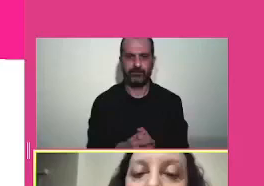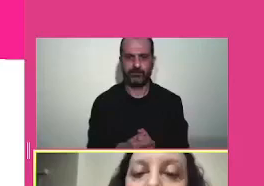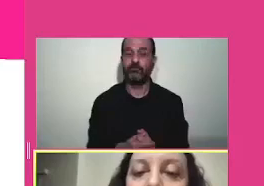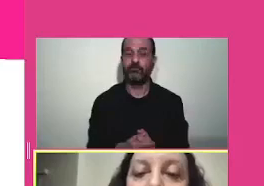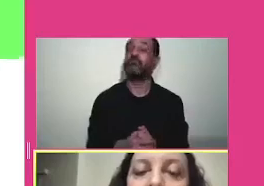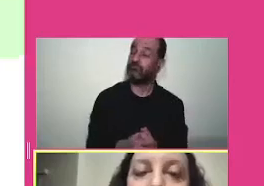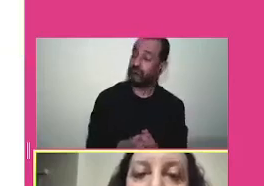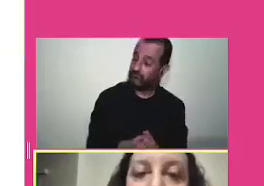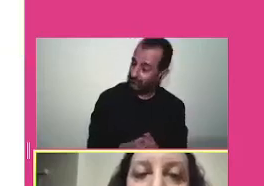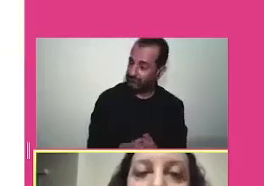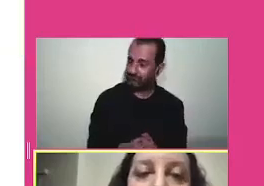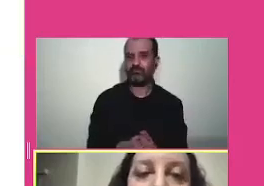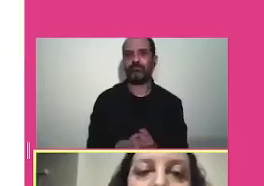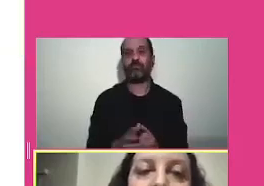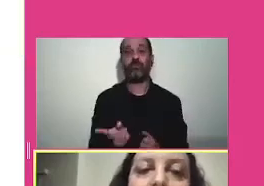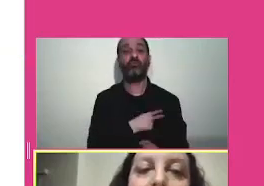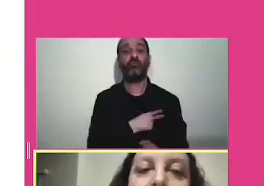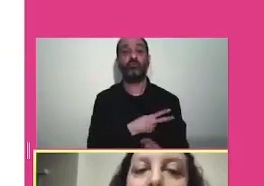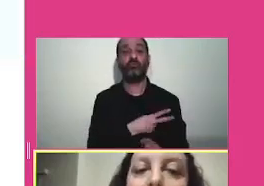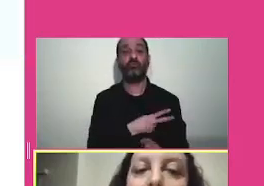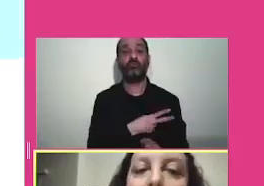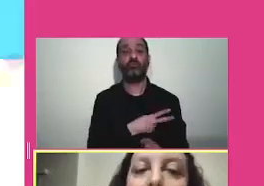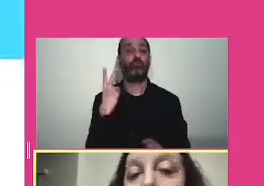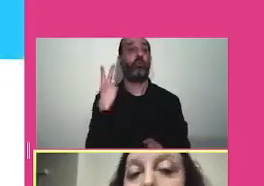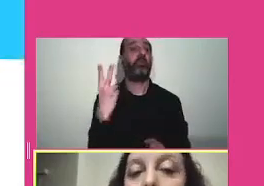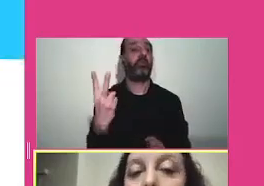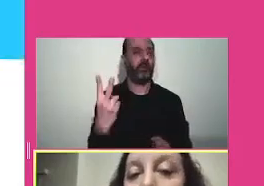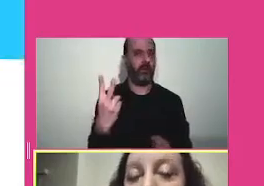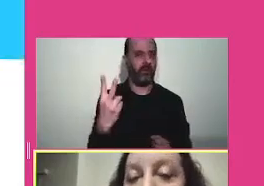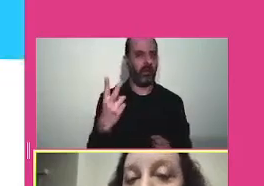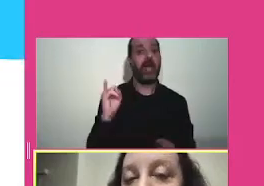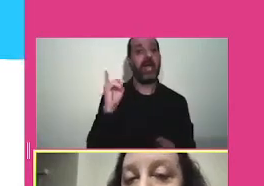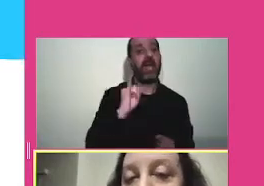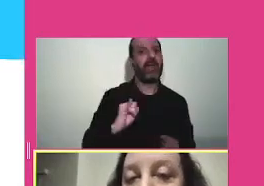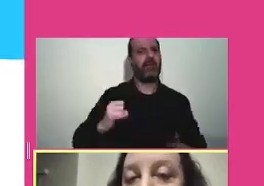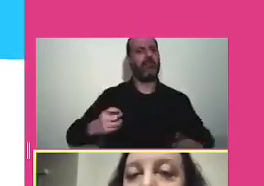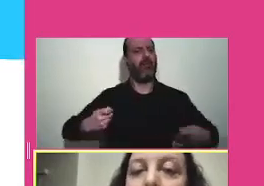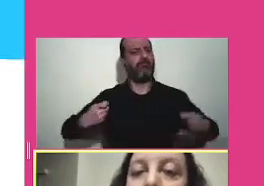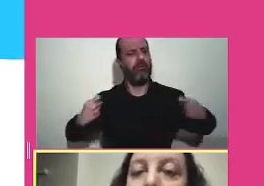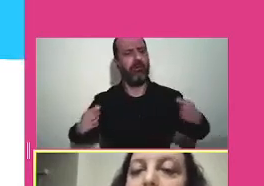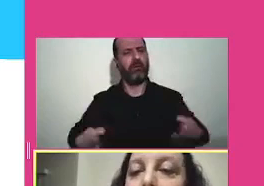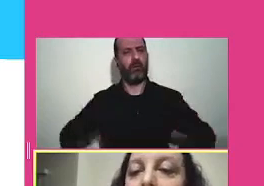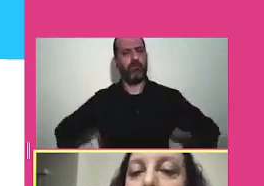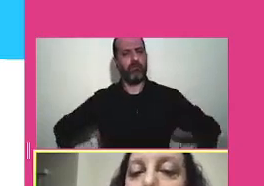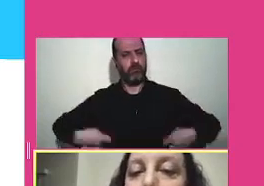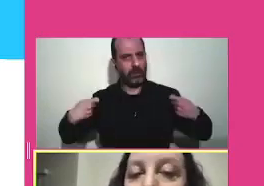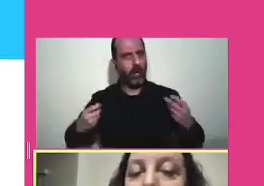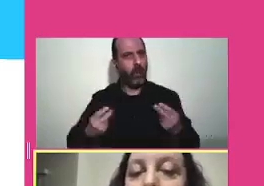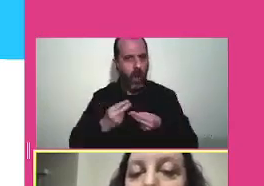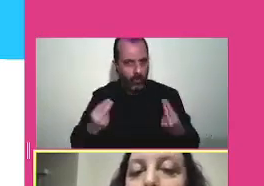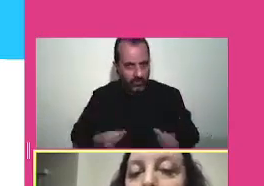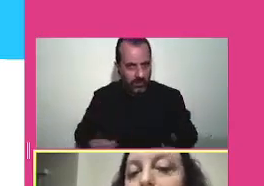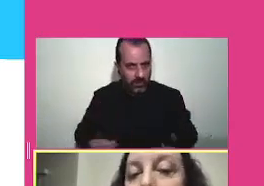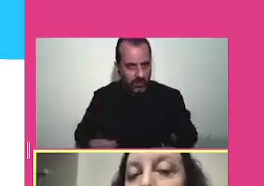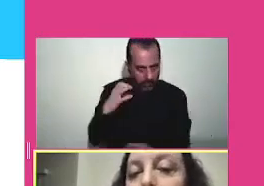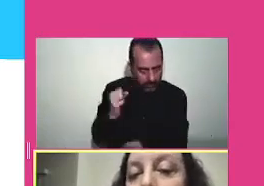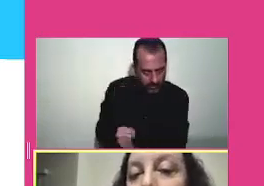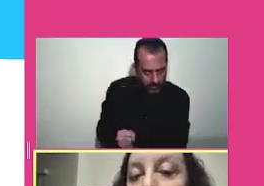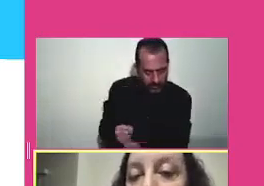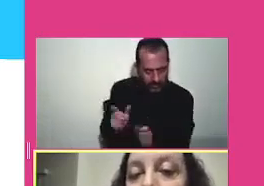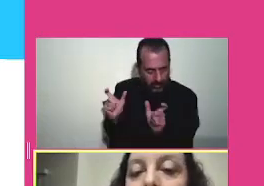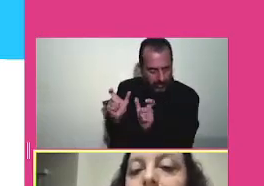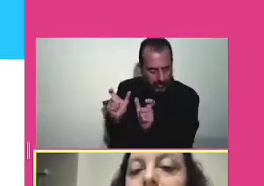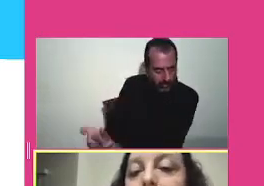Σωστά, είναι το 2. Ένα ίδρυμα, όσο πολυτελές και αν είναι, συμβάλλει στην περιθωριοποίηση και στον αποκλεισμό